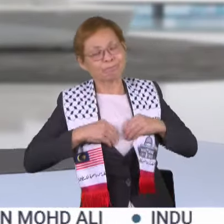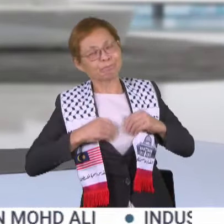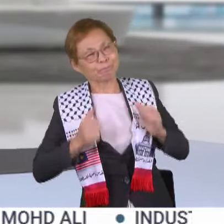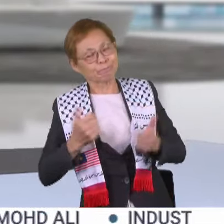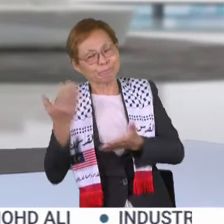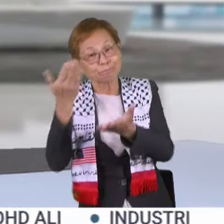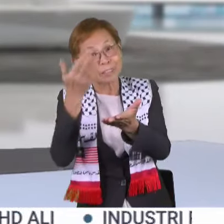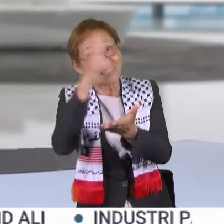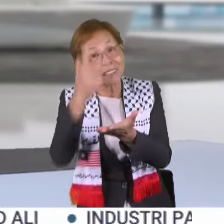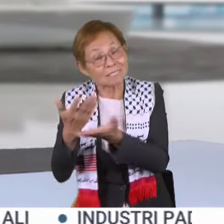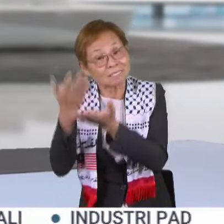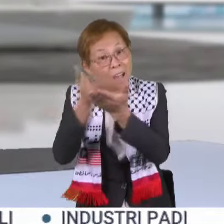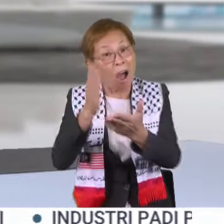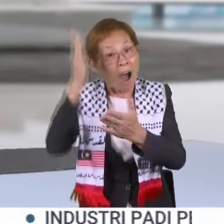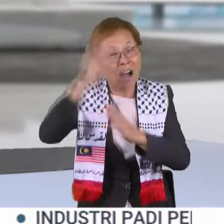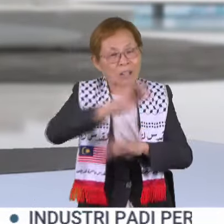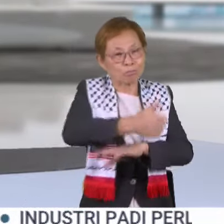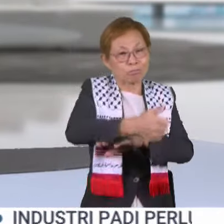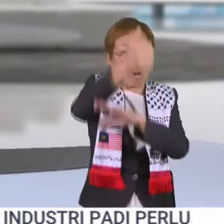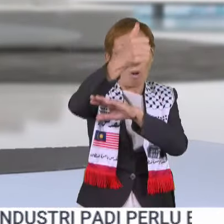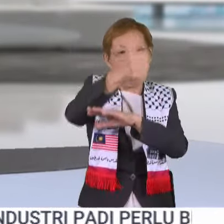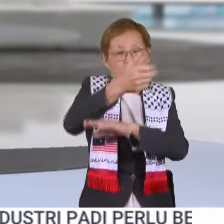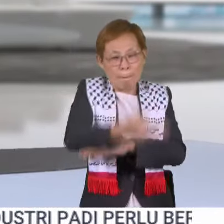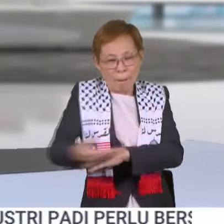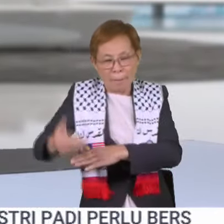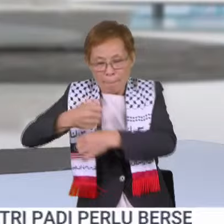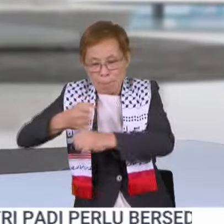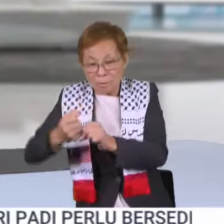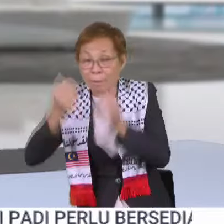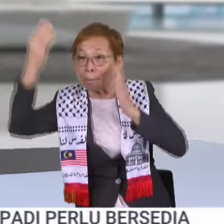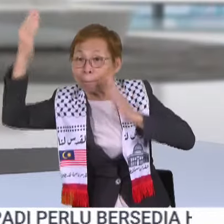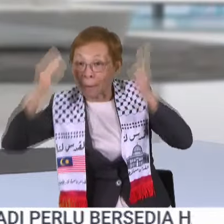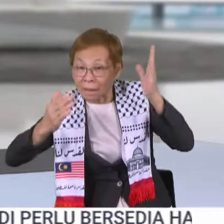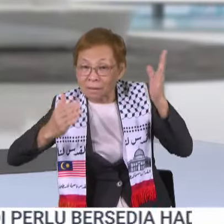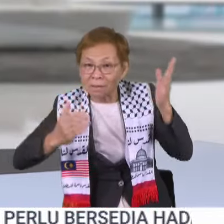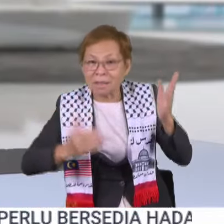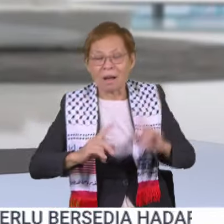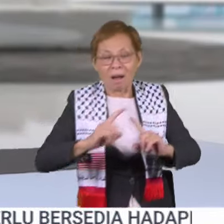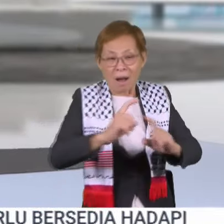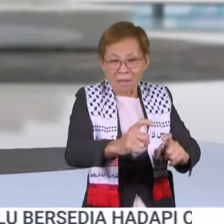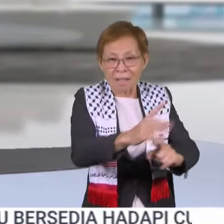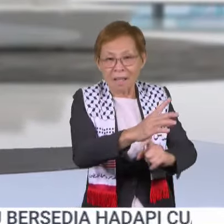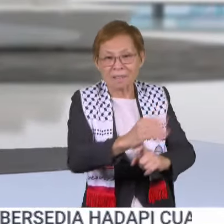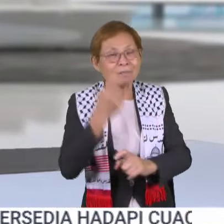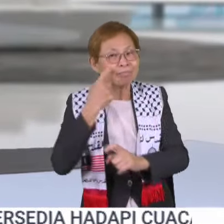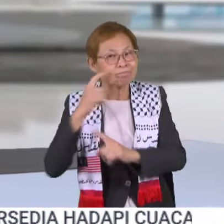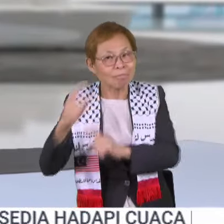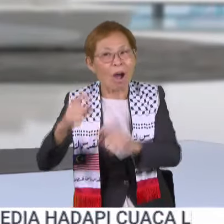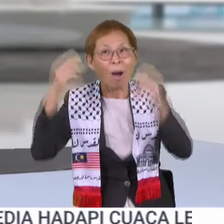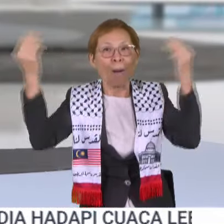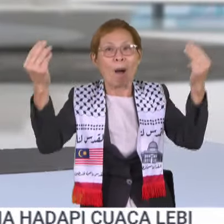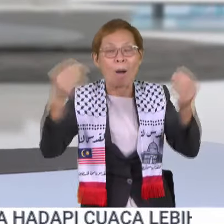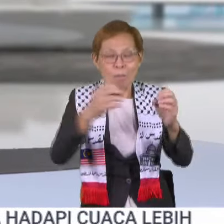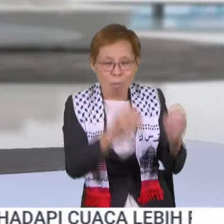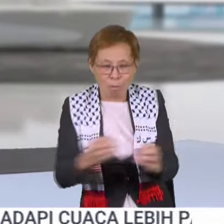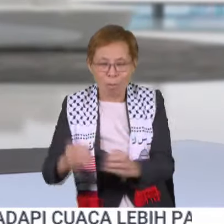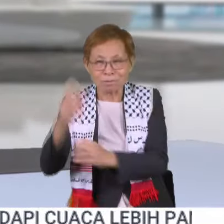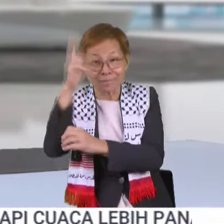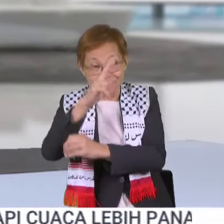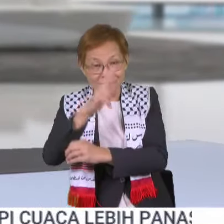saranan kerajaan yang akan mengutamakan produk keluaran tempatan sebagai hadiah dan cedah hati dalam Majlis anjuran